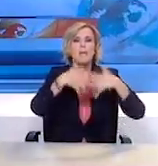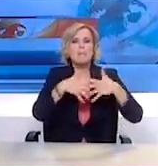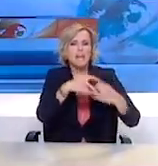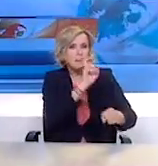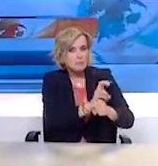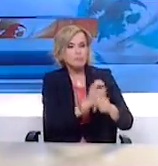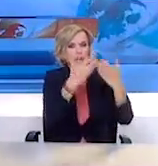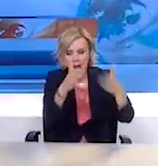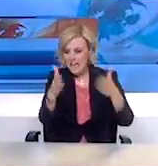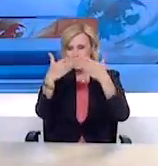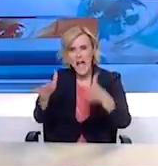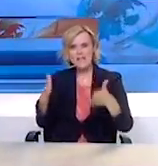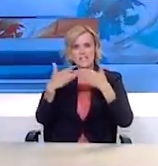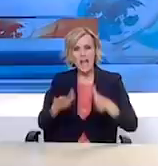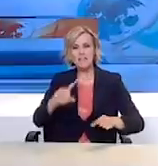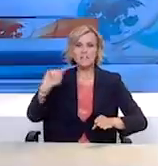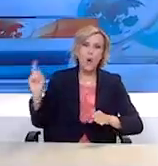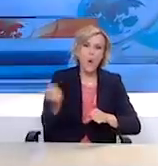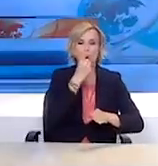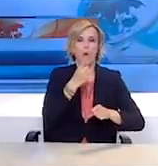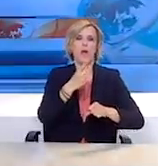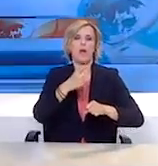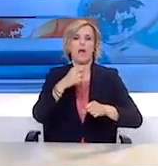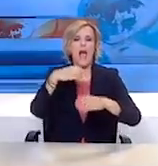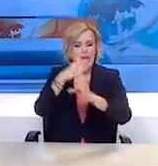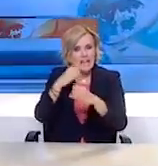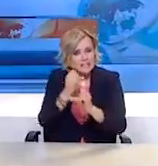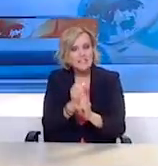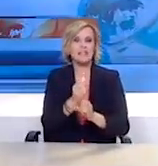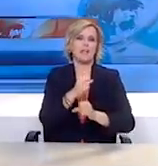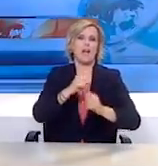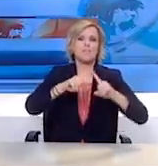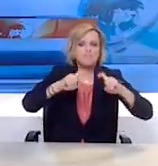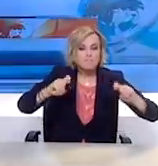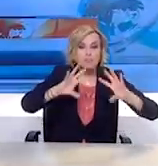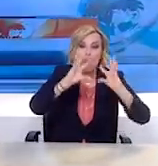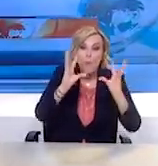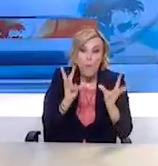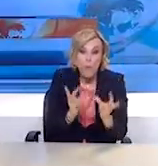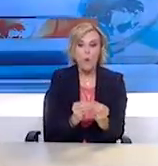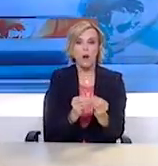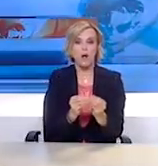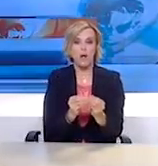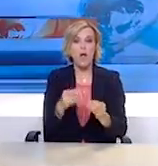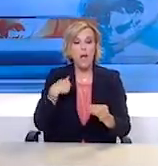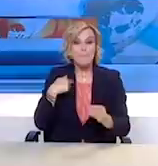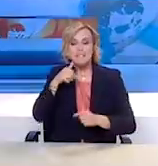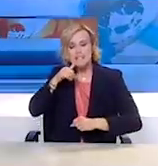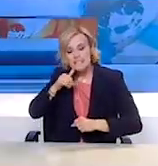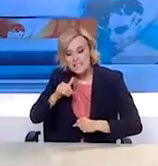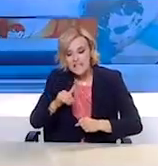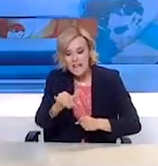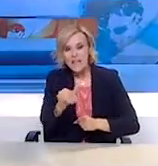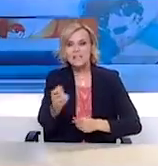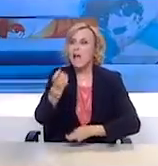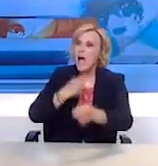λειτουργία τόσο το πρωτοβάθμιο όσο και το δευτεροβάθμιο σύστημα υγείας, και αυτό φέραμε και φέρνουμε καινούριο